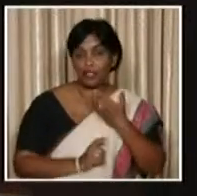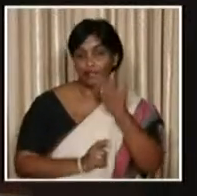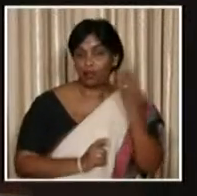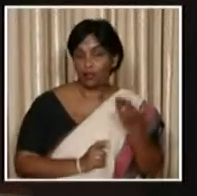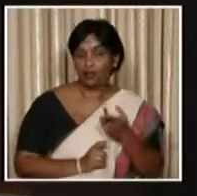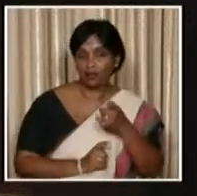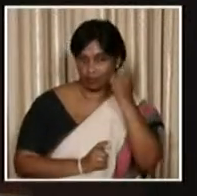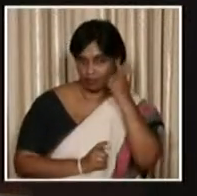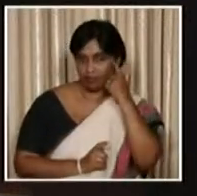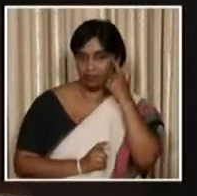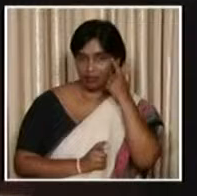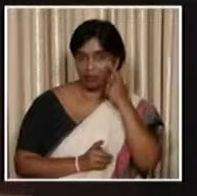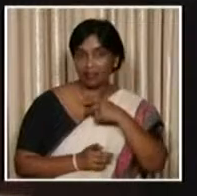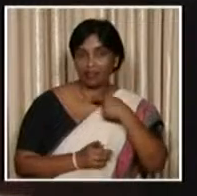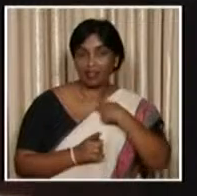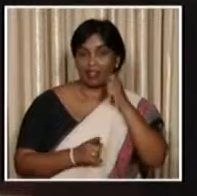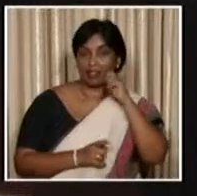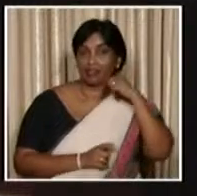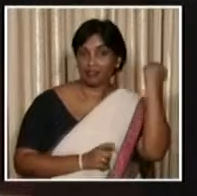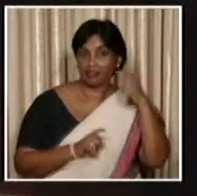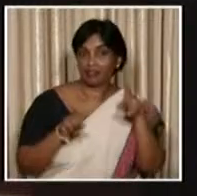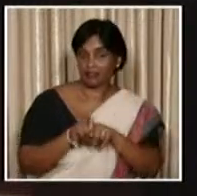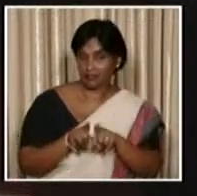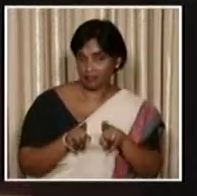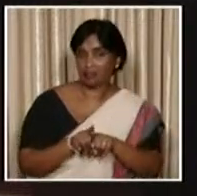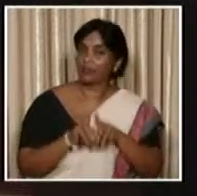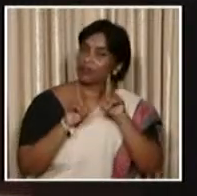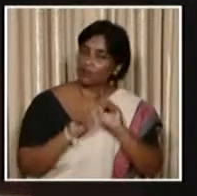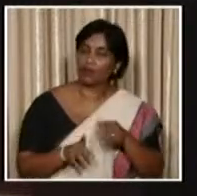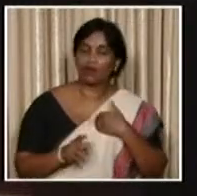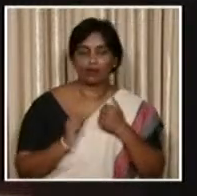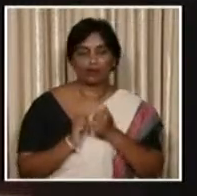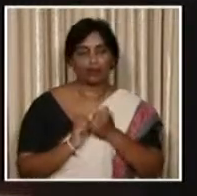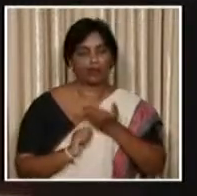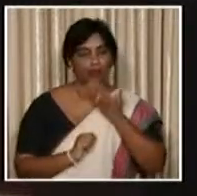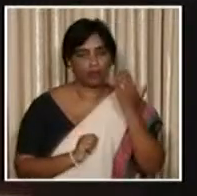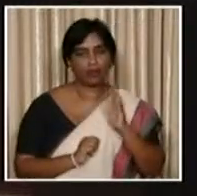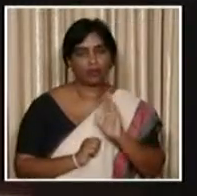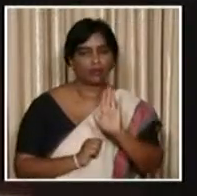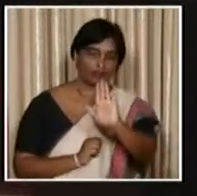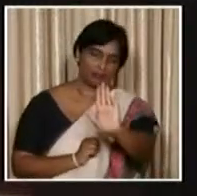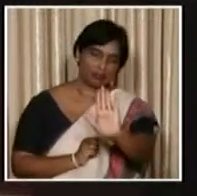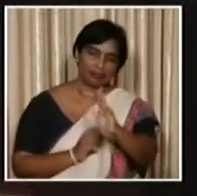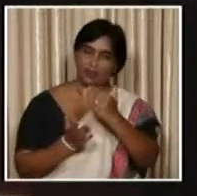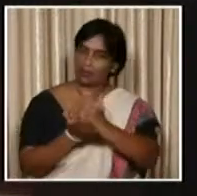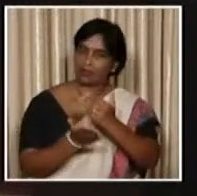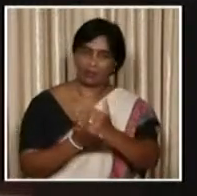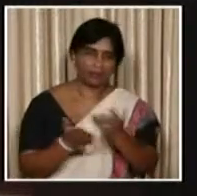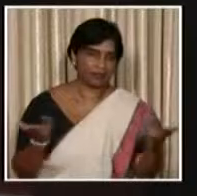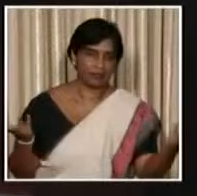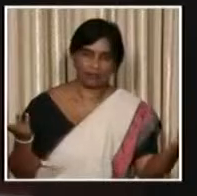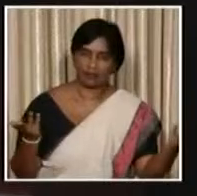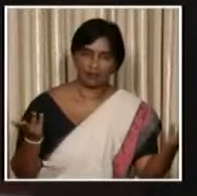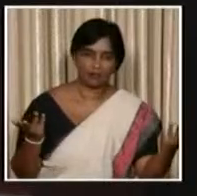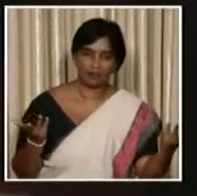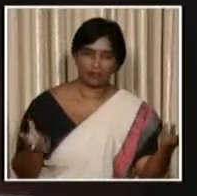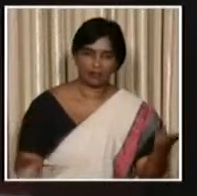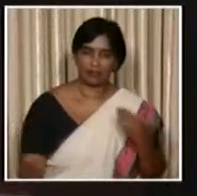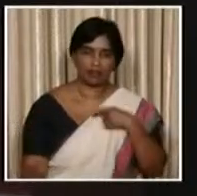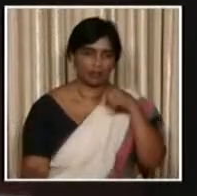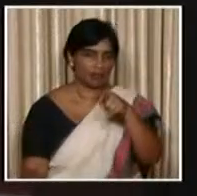කියලා දන්නවනේ දෝෂාභියෝගේ මගේ තාත්තා කතා කරපු ආකාරය ඉතින් අපිටත් පුළුවන් ඒ හැකියාව නෑ මම ඔබතුමාට ඉන්ටරප්ට් කරේ නැනේ ඐ ඩින්ට් ඉන්ටරප්ට්